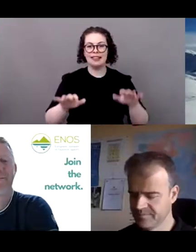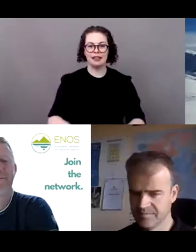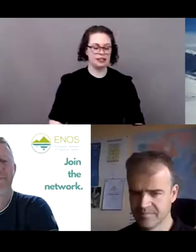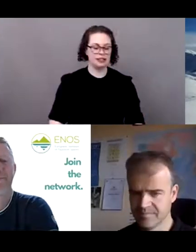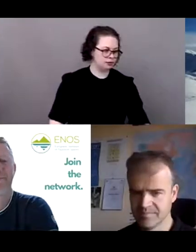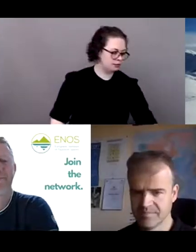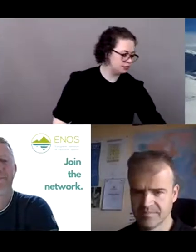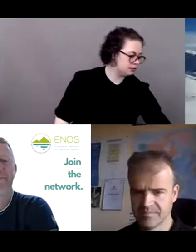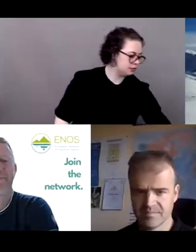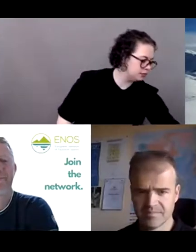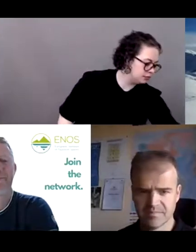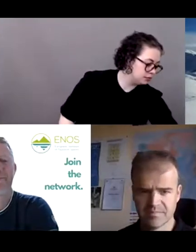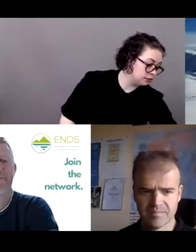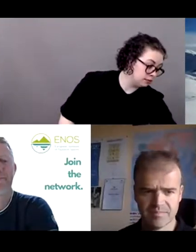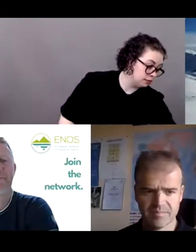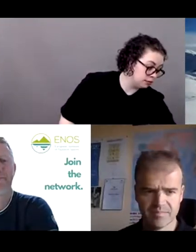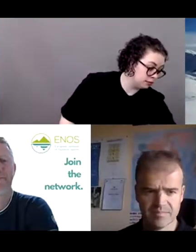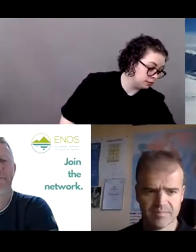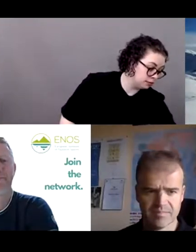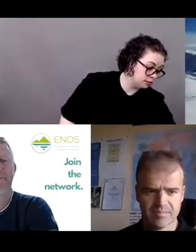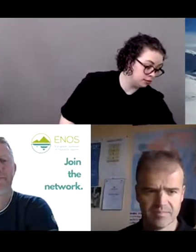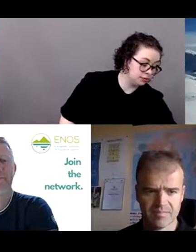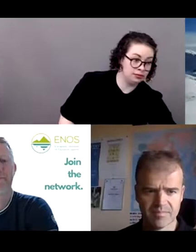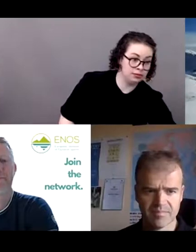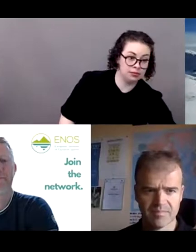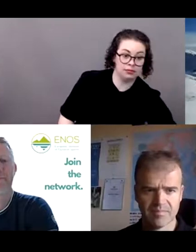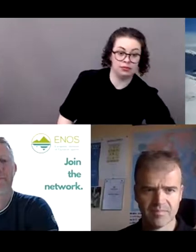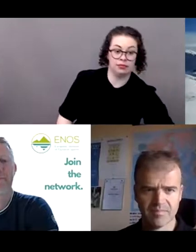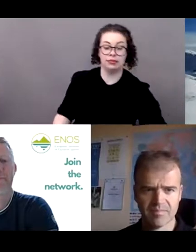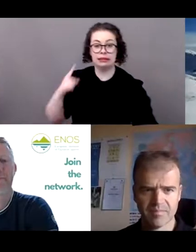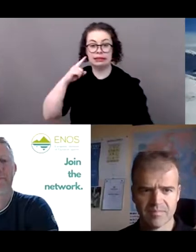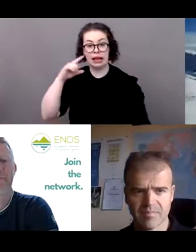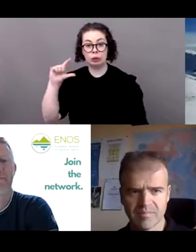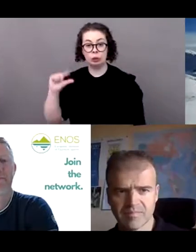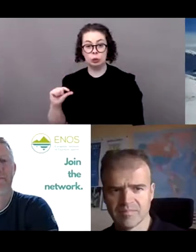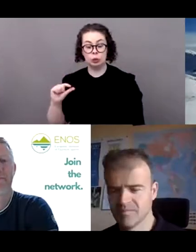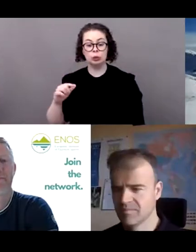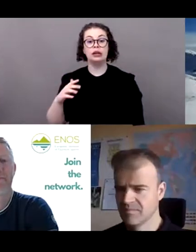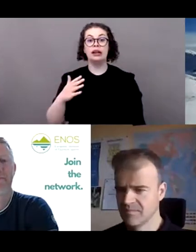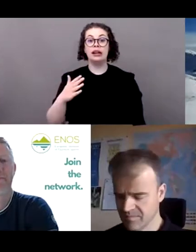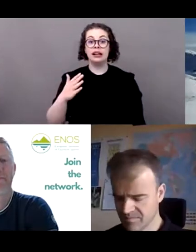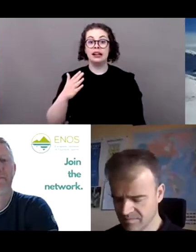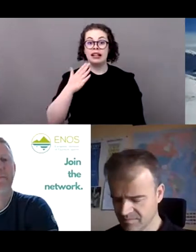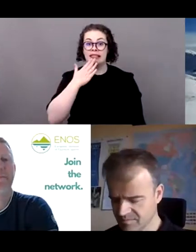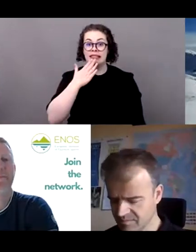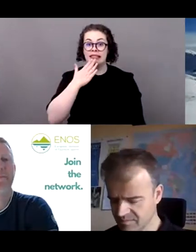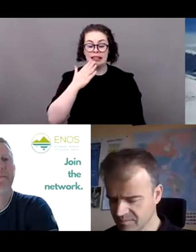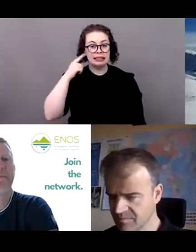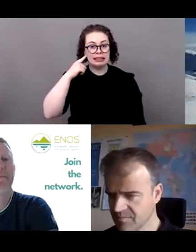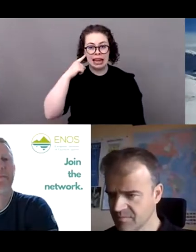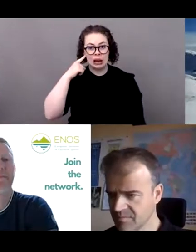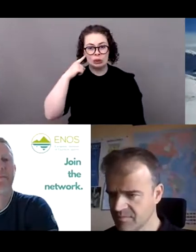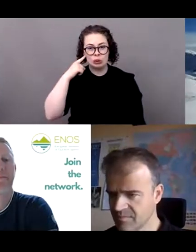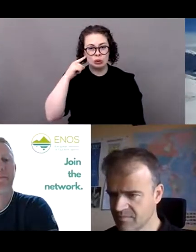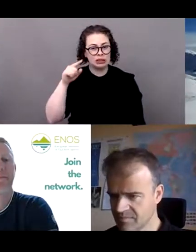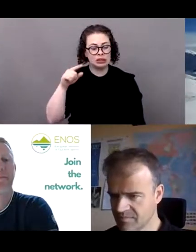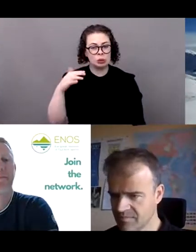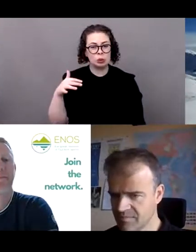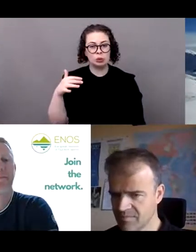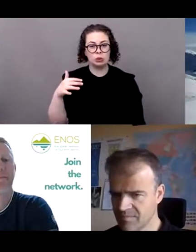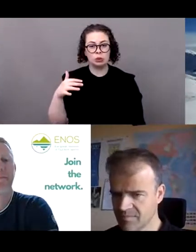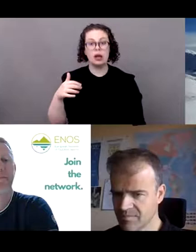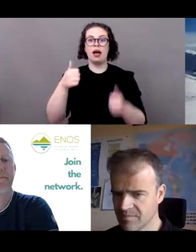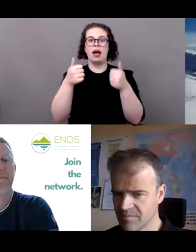of all, thanks so much for organising this event. We are very excited to be here at Protect Our Winters. We actually hear you very far, Soren. Okay.